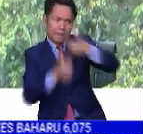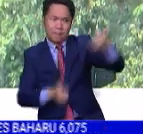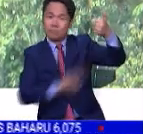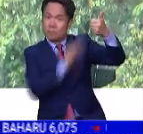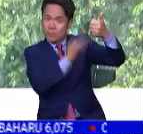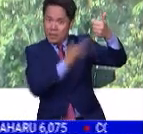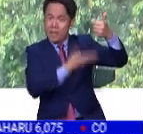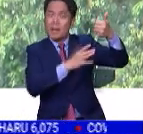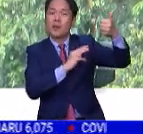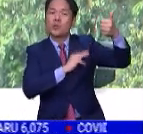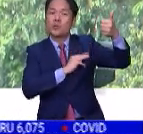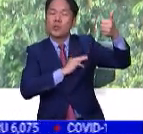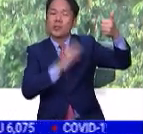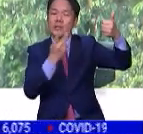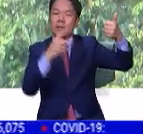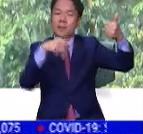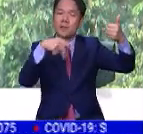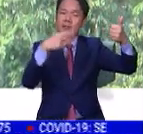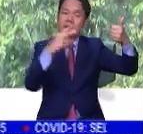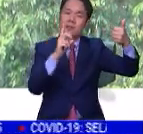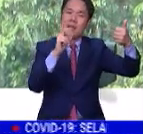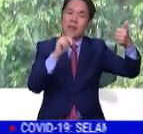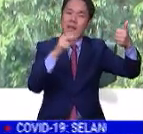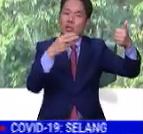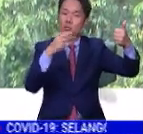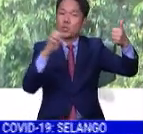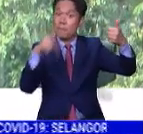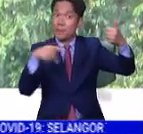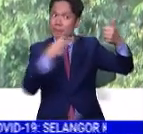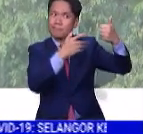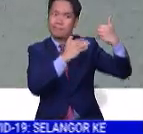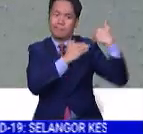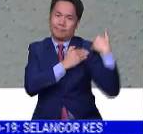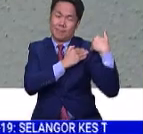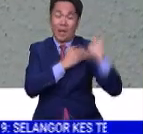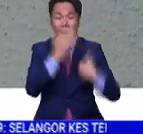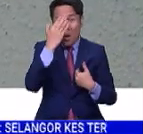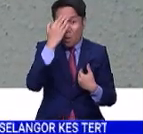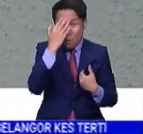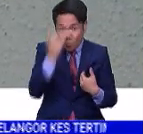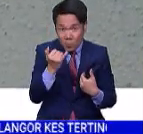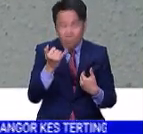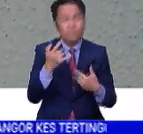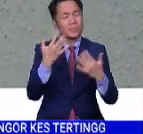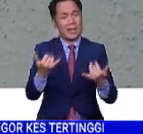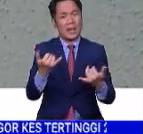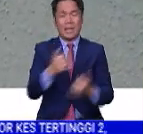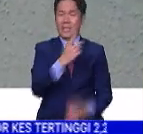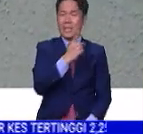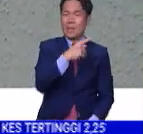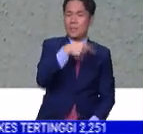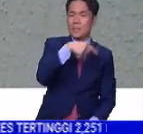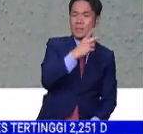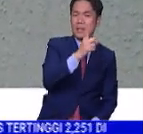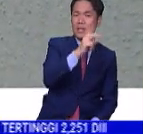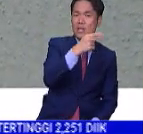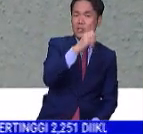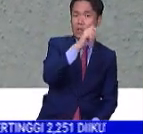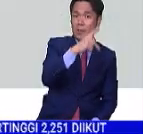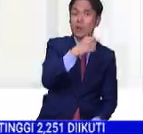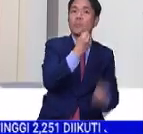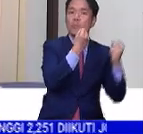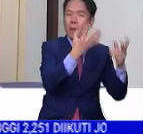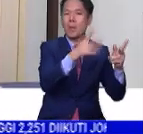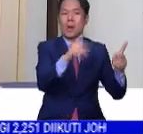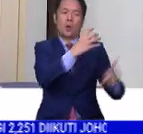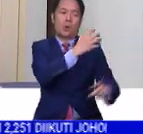Hal Ehwal Pengguna, KPDHGP. Ini memandangkan jumlah penguat kuasa yang dimiliki KP dan HGP jauh lebih